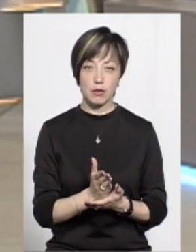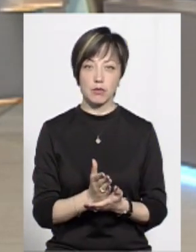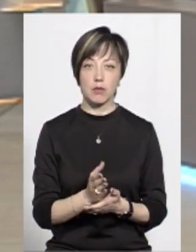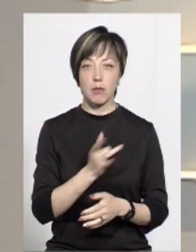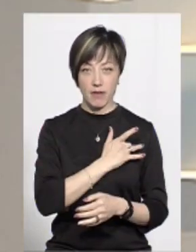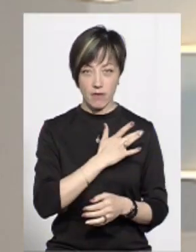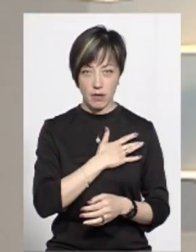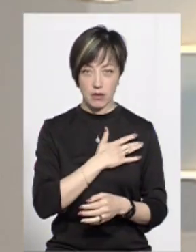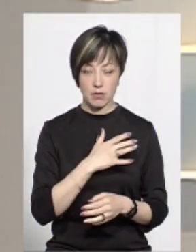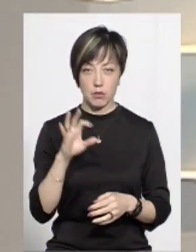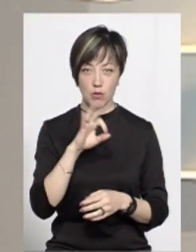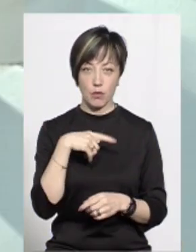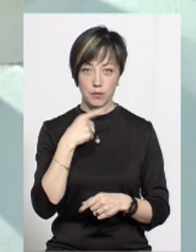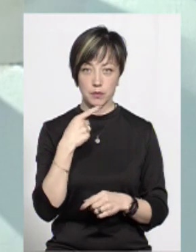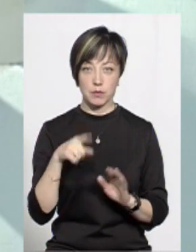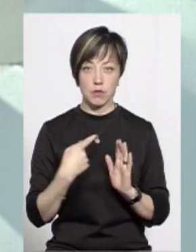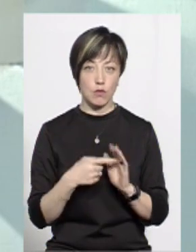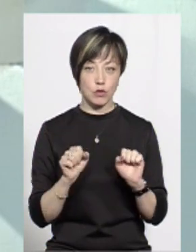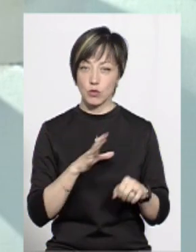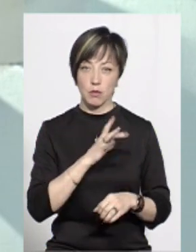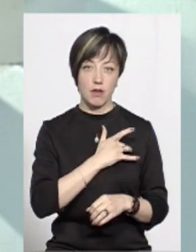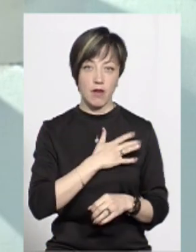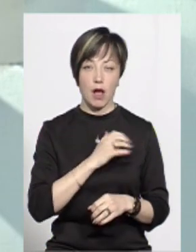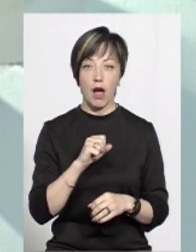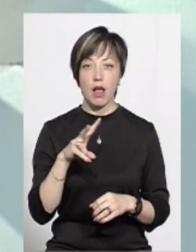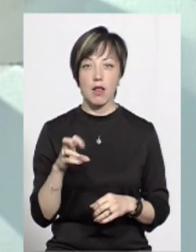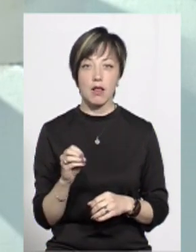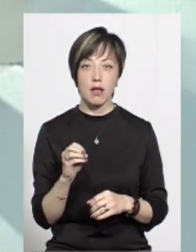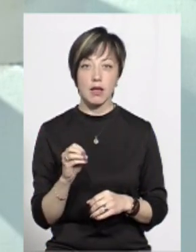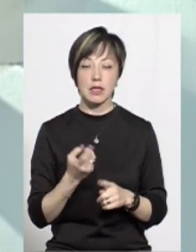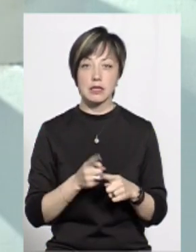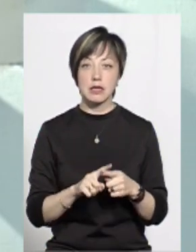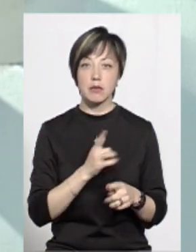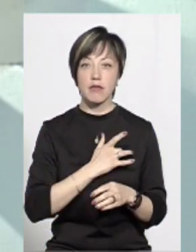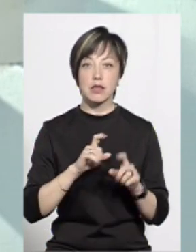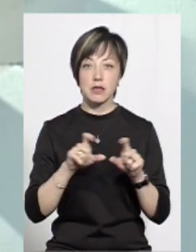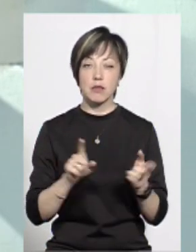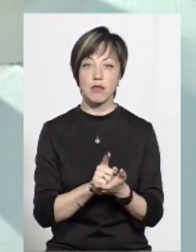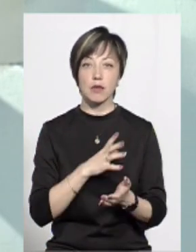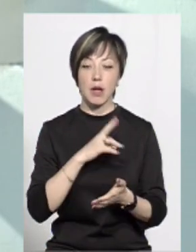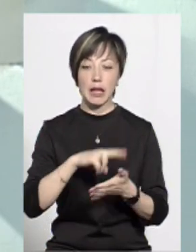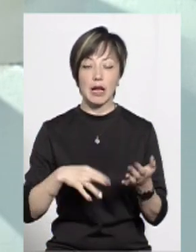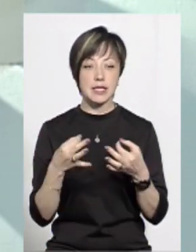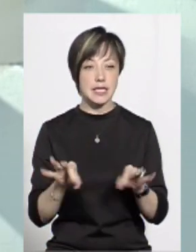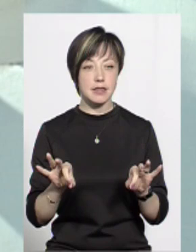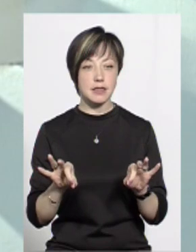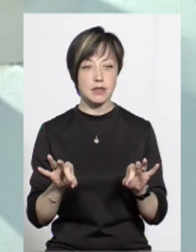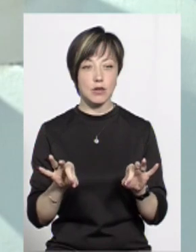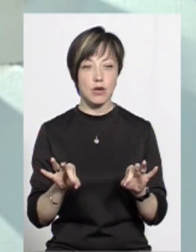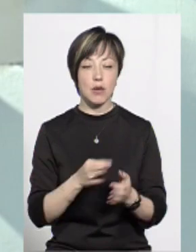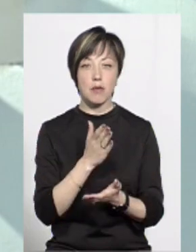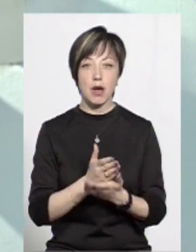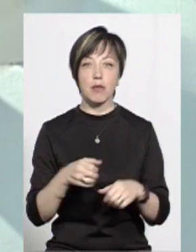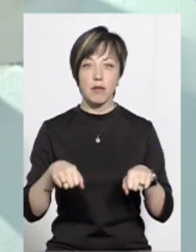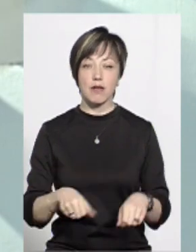додався. Це про приватні йдеться? Це може бути приватний, але цей приватний заклад повинен мати ліцензію закладу, який